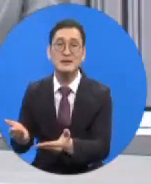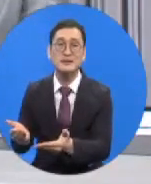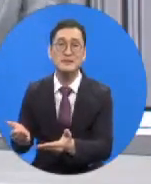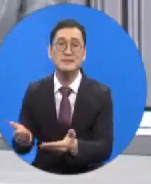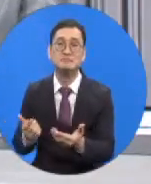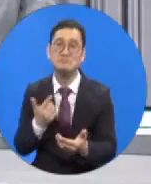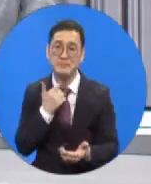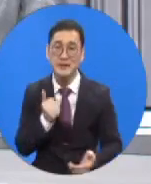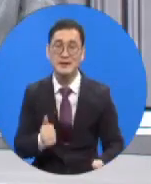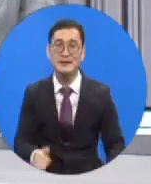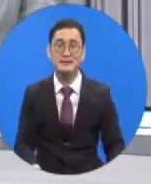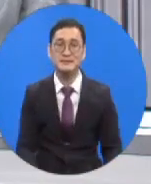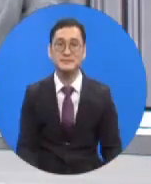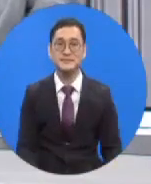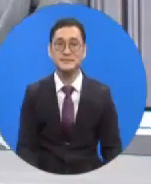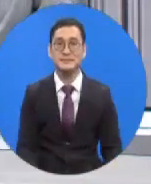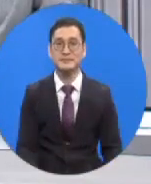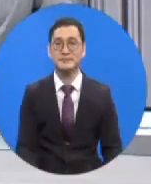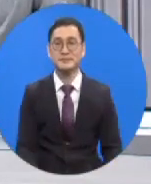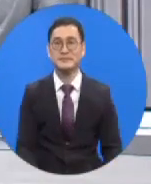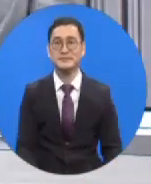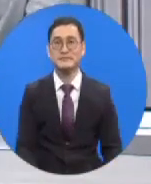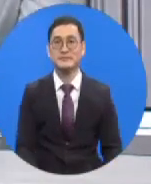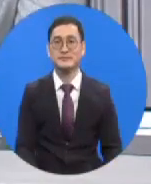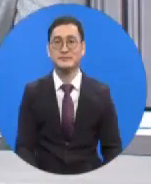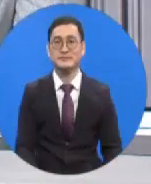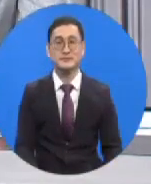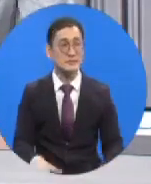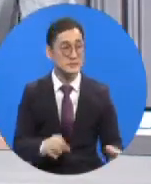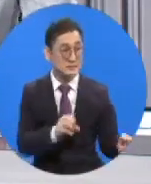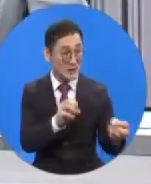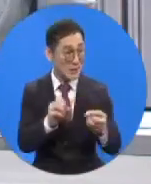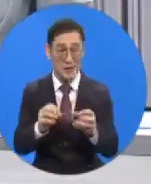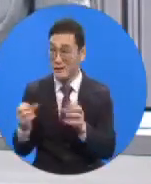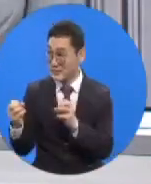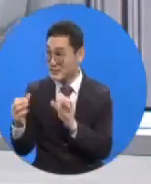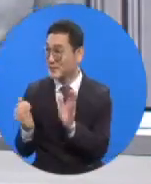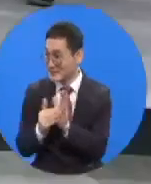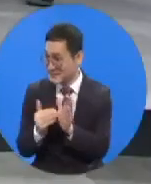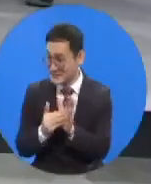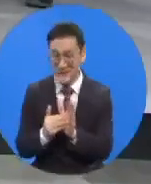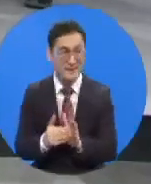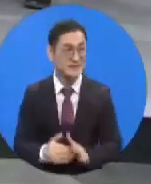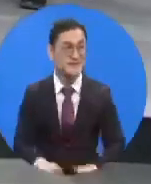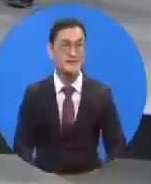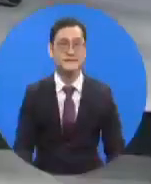잡아서 말씀드리겠습니다. 네. 두 분과는 여기서 인사 나누겠습니다. 고맙습니다.